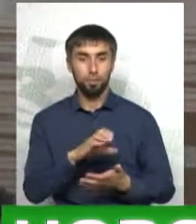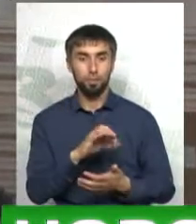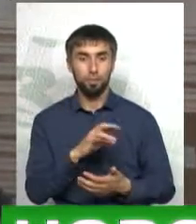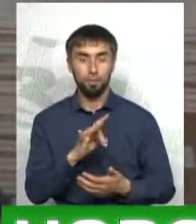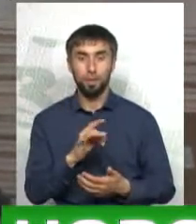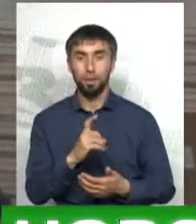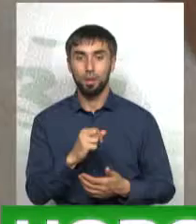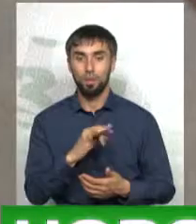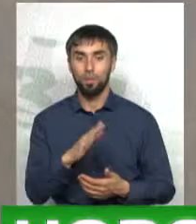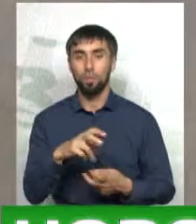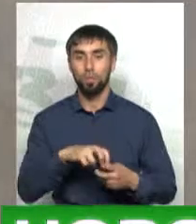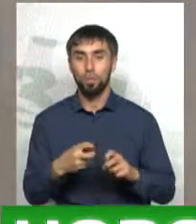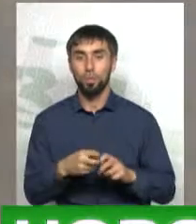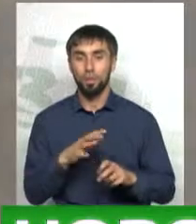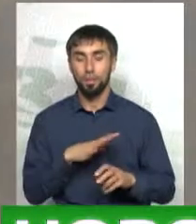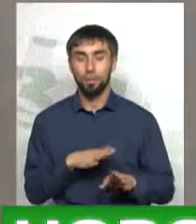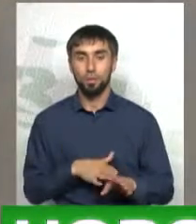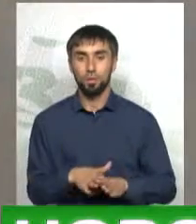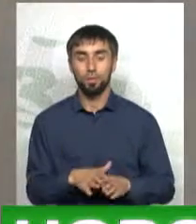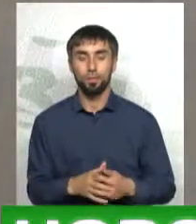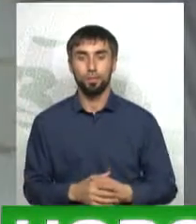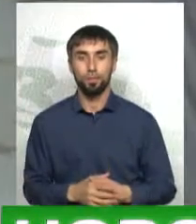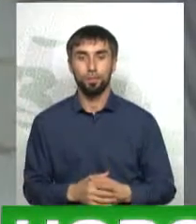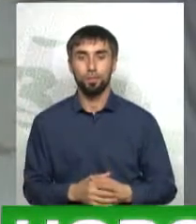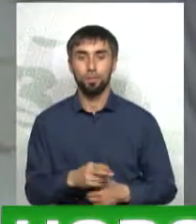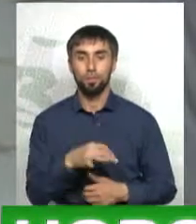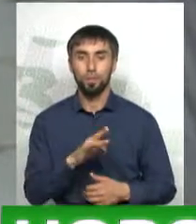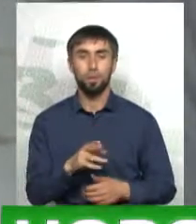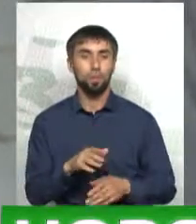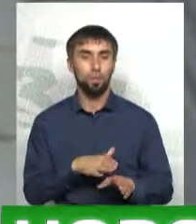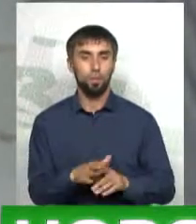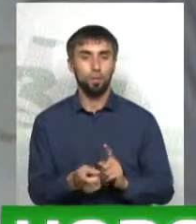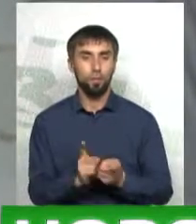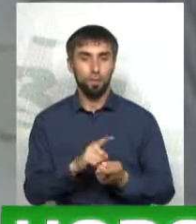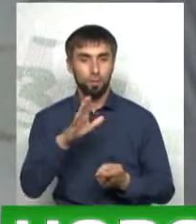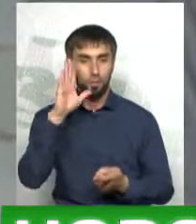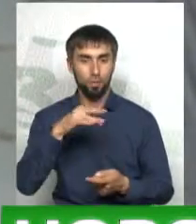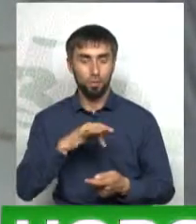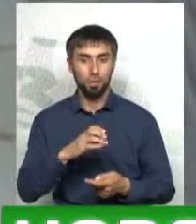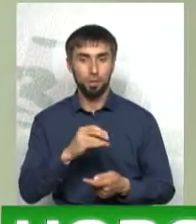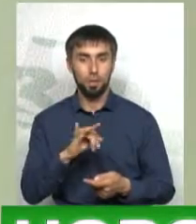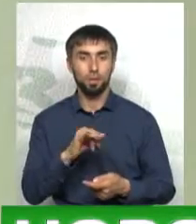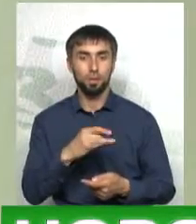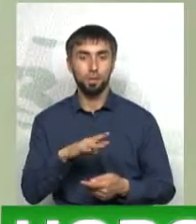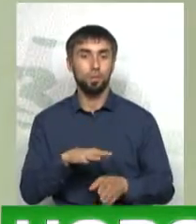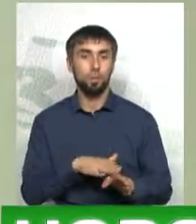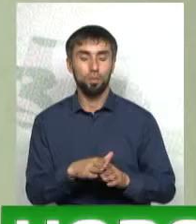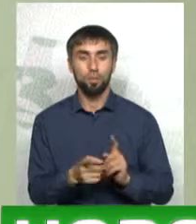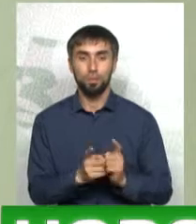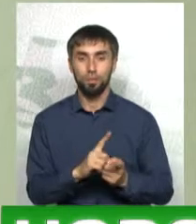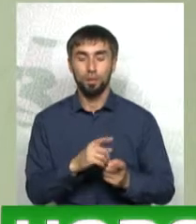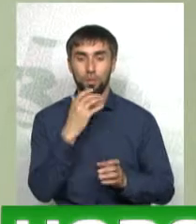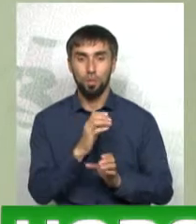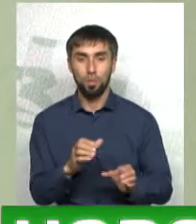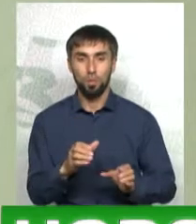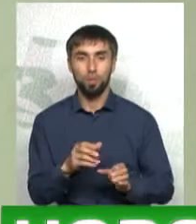Билана Хамчиева эта проблема была устранена. Подрядчик же полностью обновил водопроводные сети. Также в здании полностью поменяли